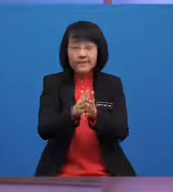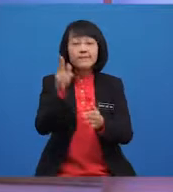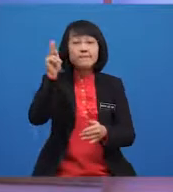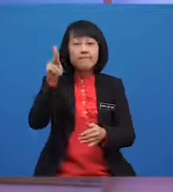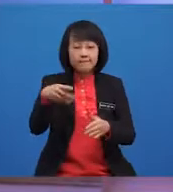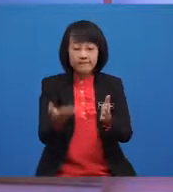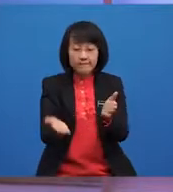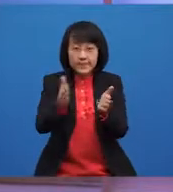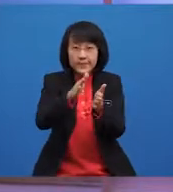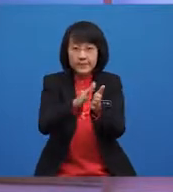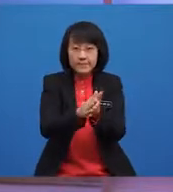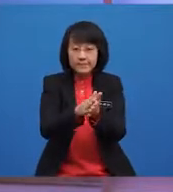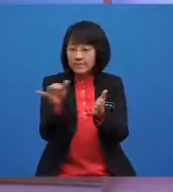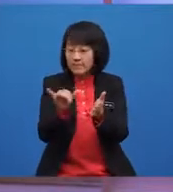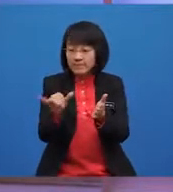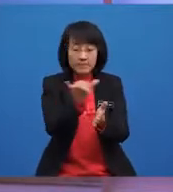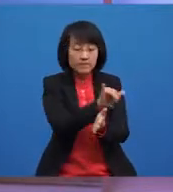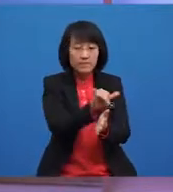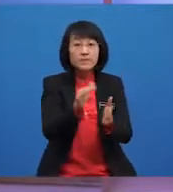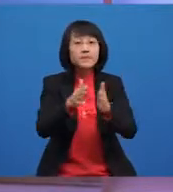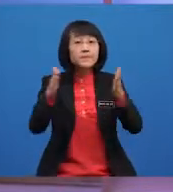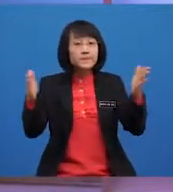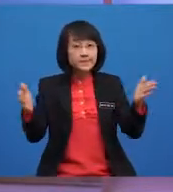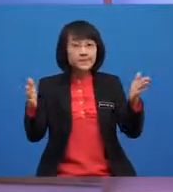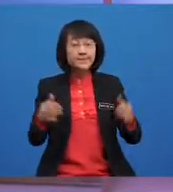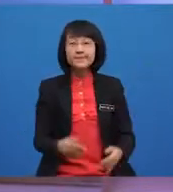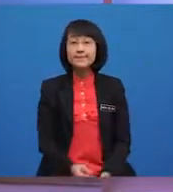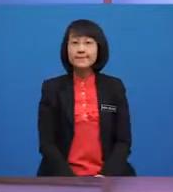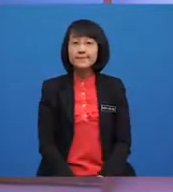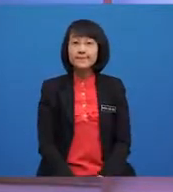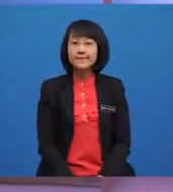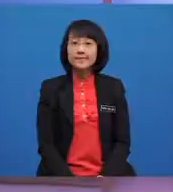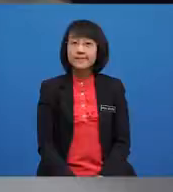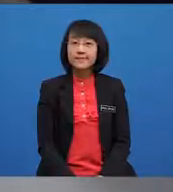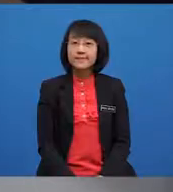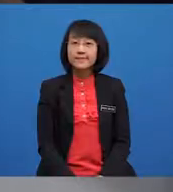Pastikan lipatan kamu itu sama besarnya.